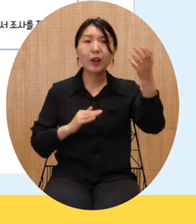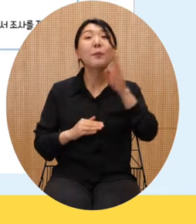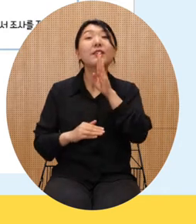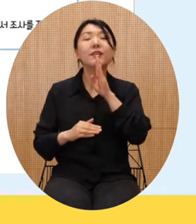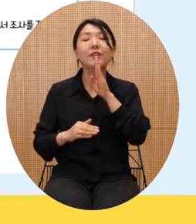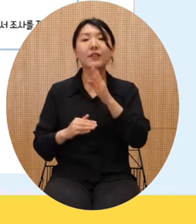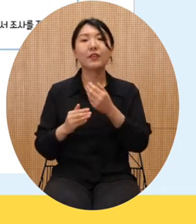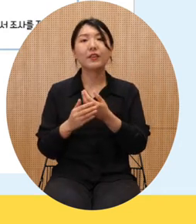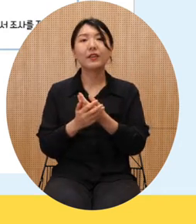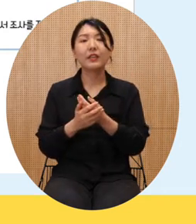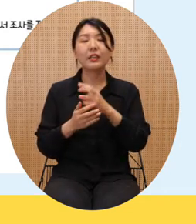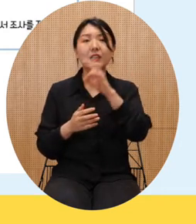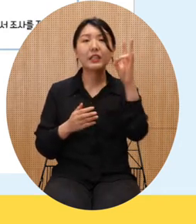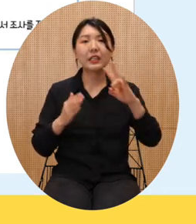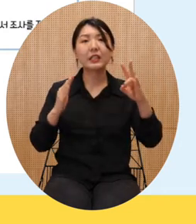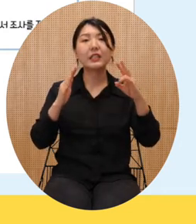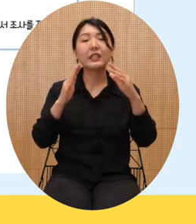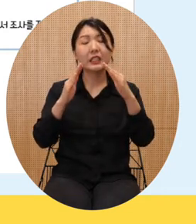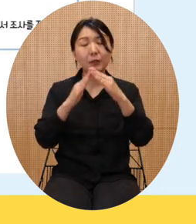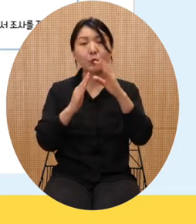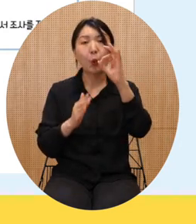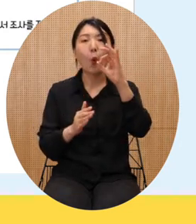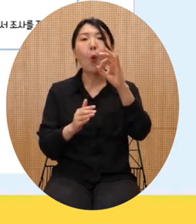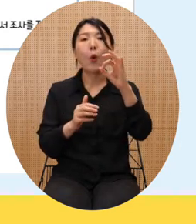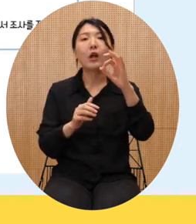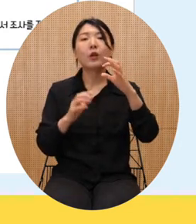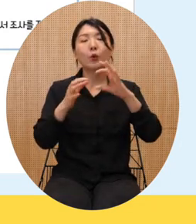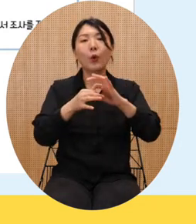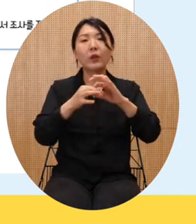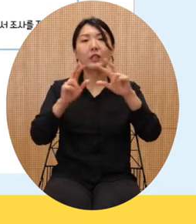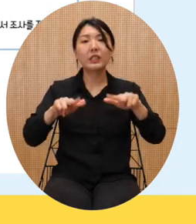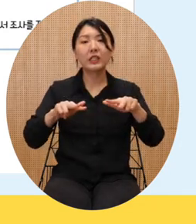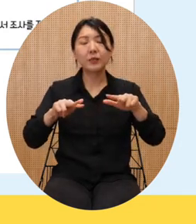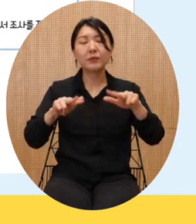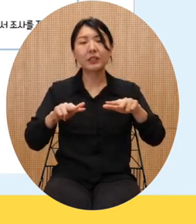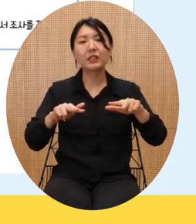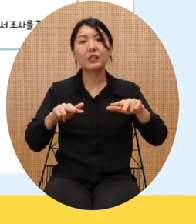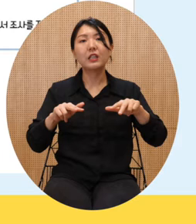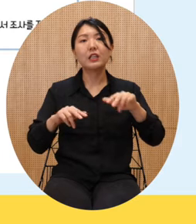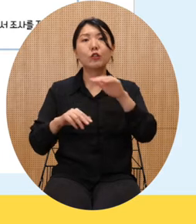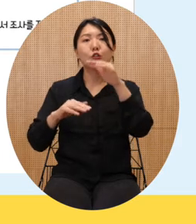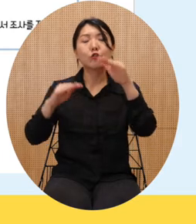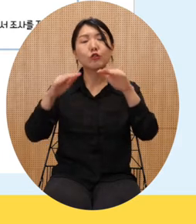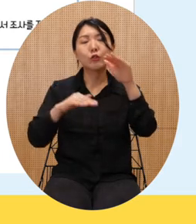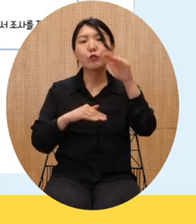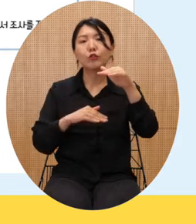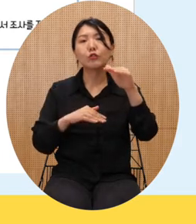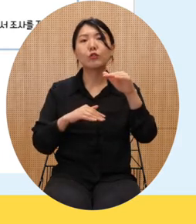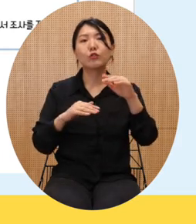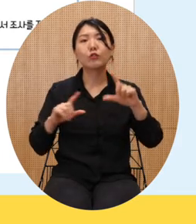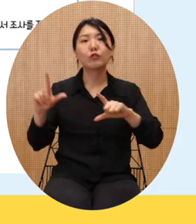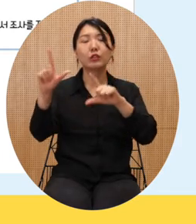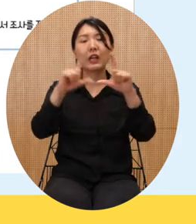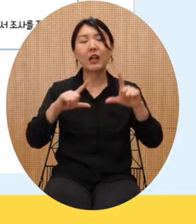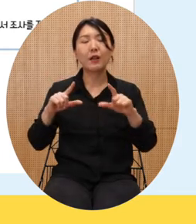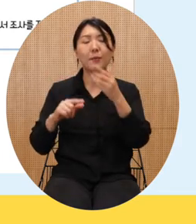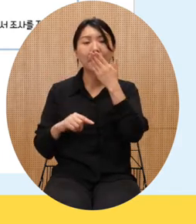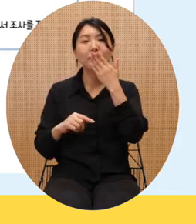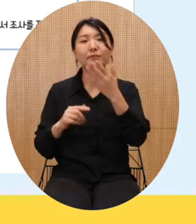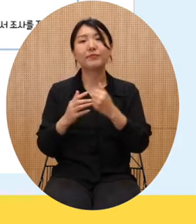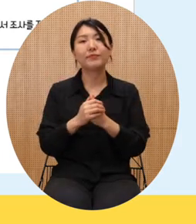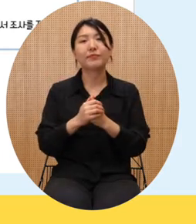하시는 게 더 좋지만 그 시흥형 주거비를 통해서 이 생활을 지금 유지하고 계시는 거거든요. 방 두 개짜리